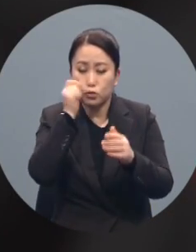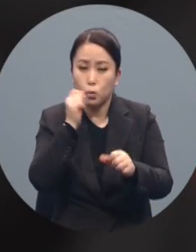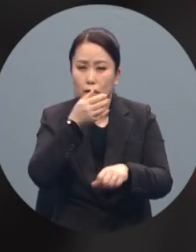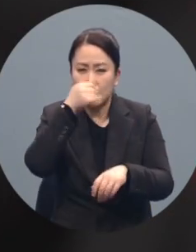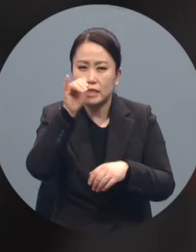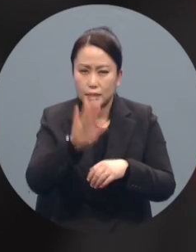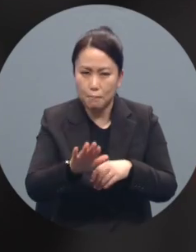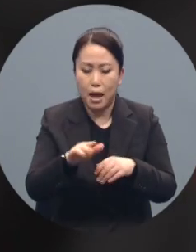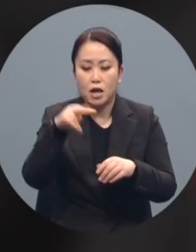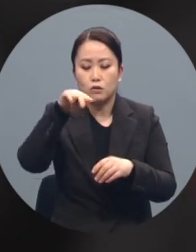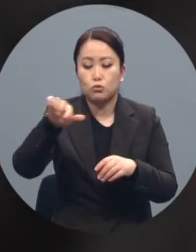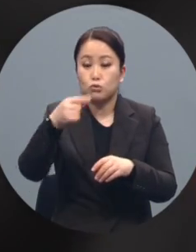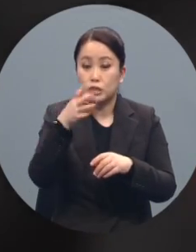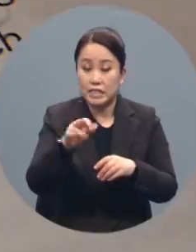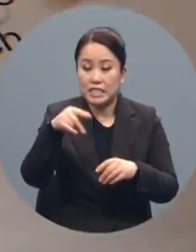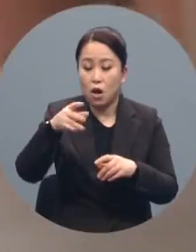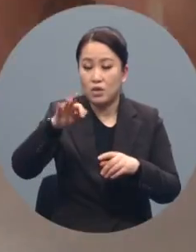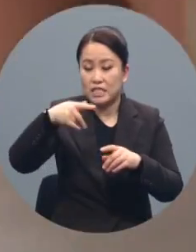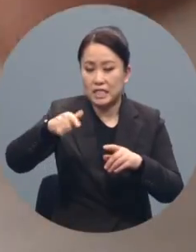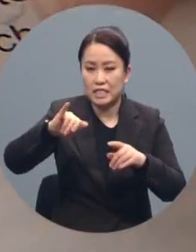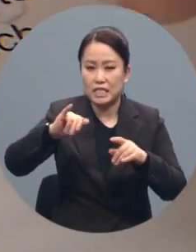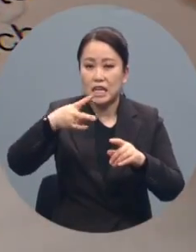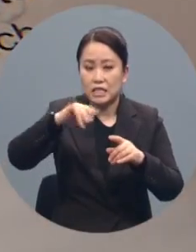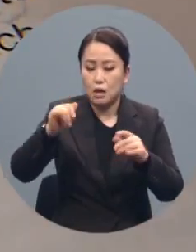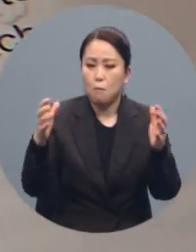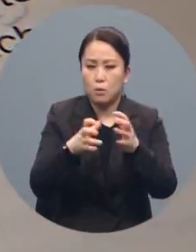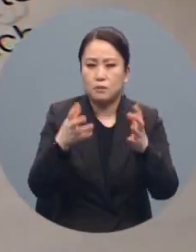사교육비를 끌어올린 요인으로 보고 있습니다